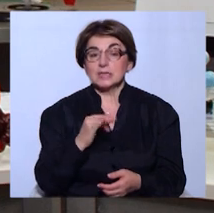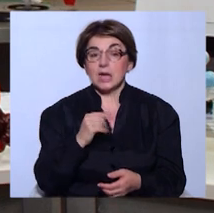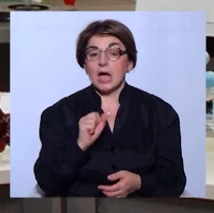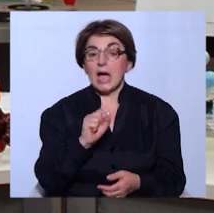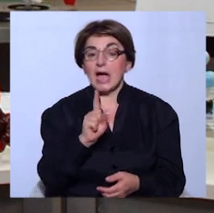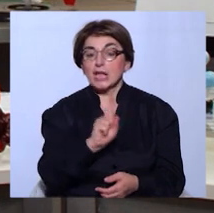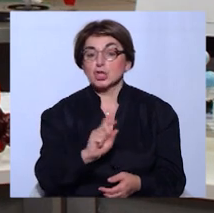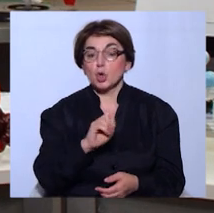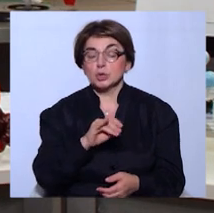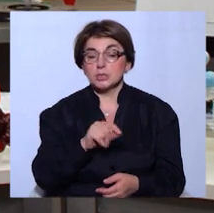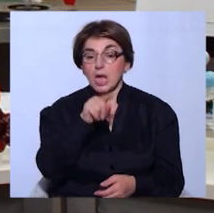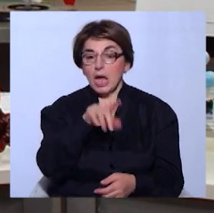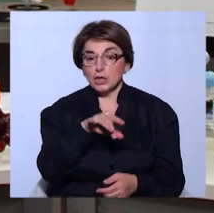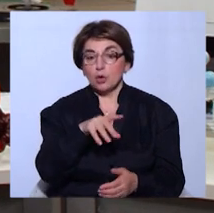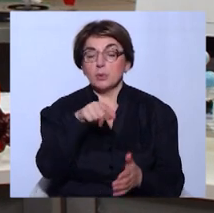იშვიათად გოგირდით შევიდეს